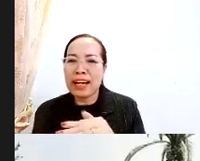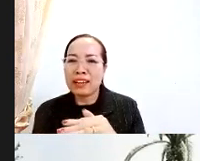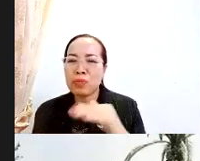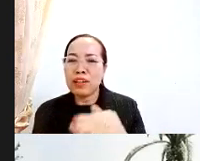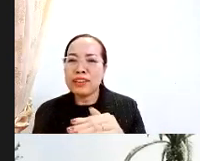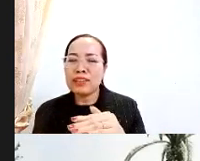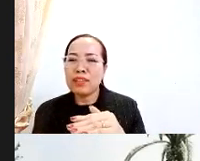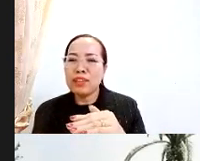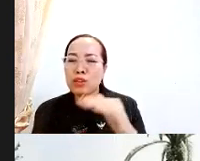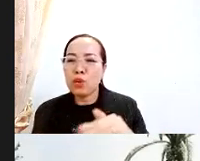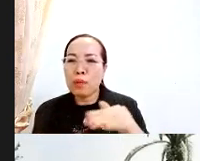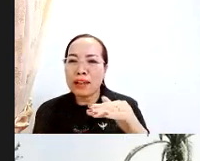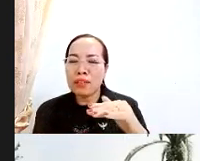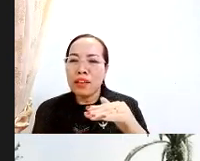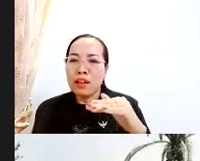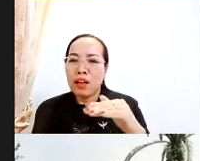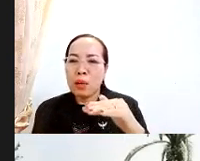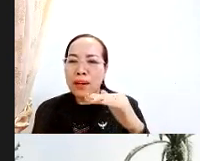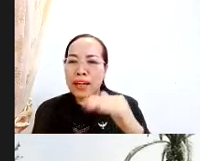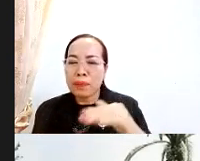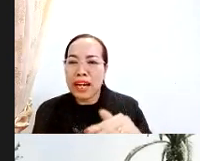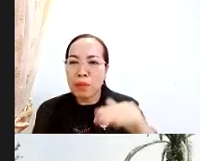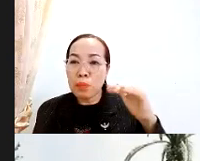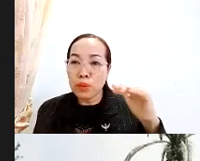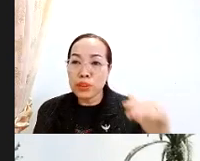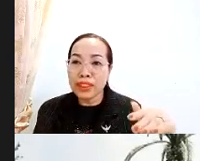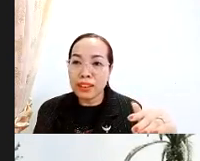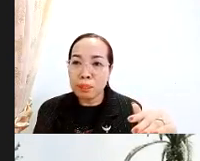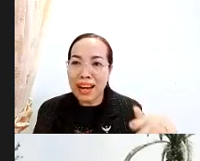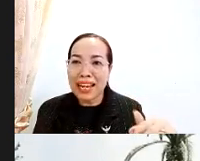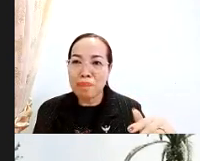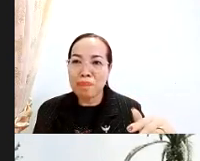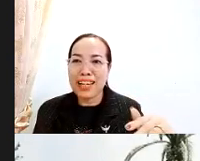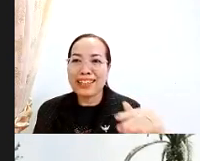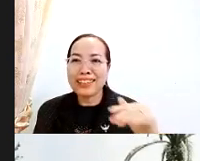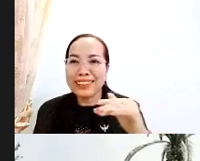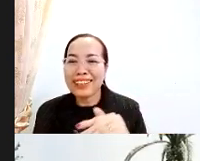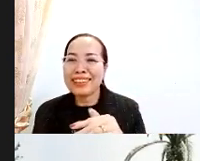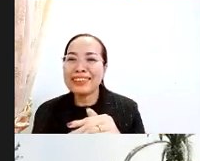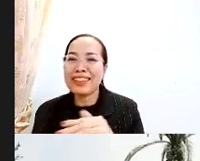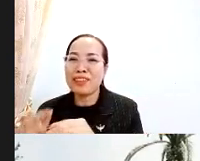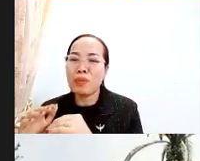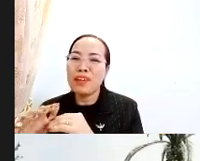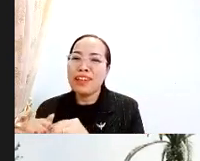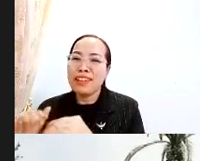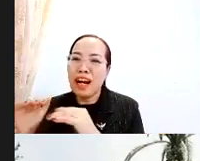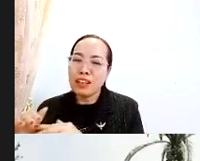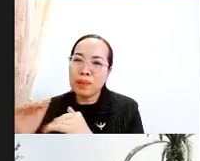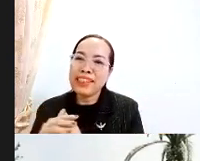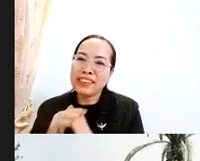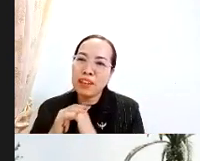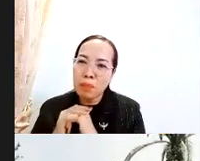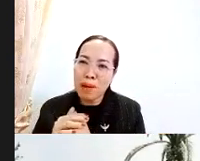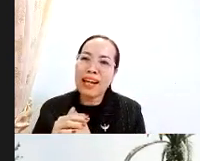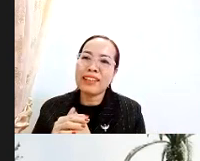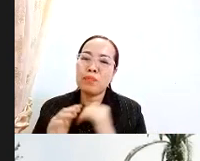ca thua dương tụ ban phai ca máu miền ruột chiết phai em chả nơi tí ní cứ nhìn nhom ai tập